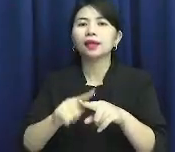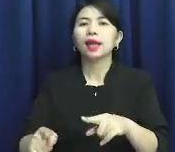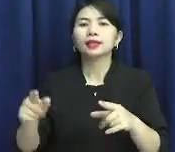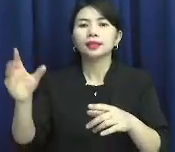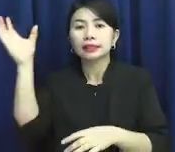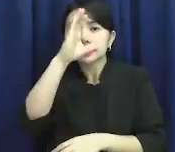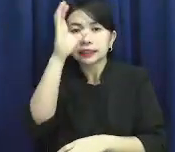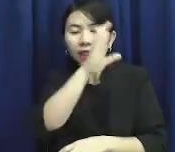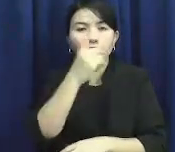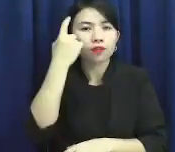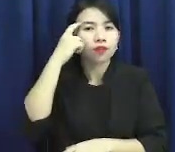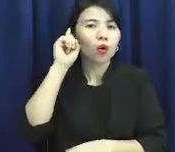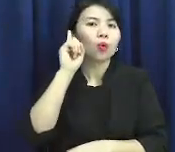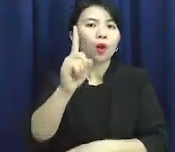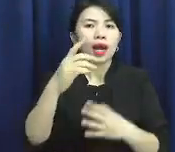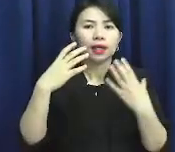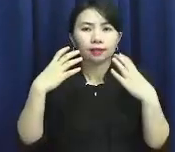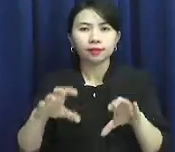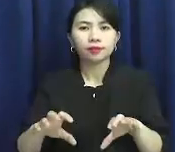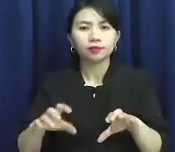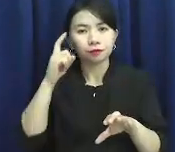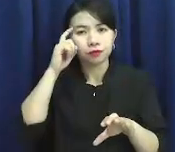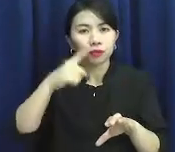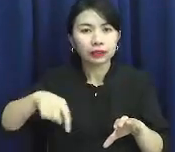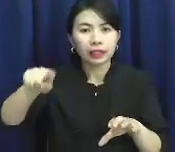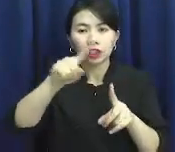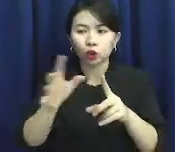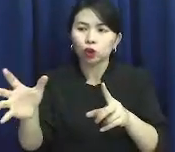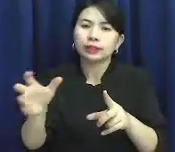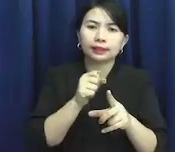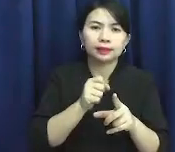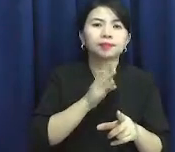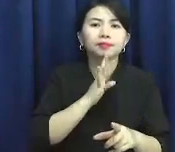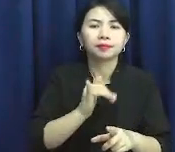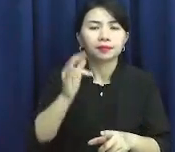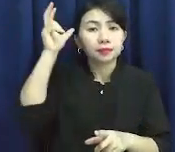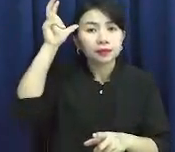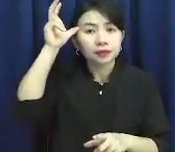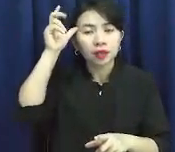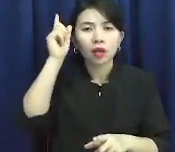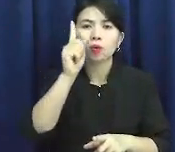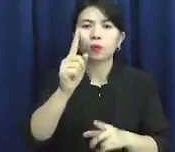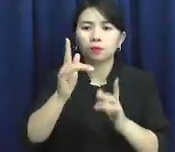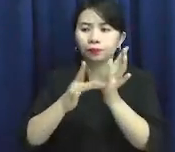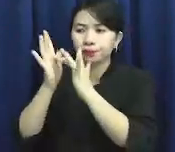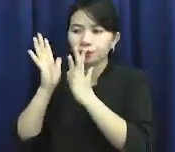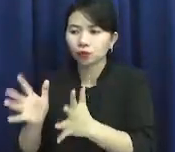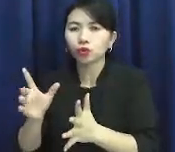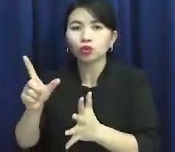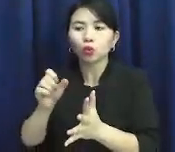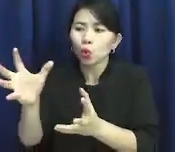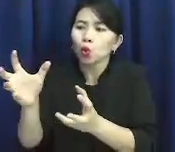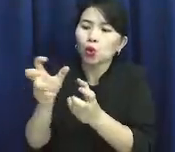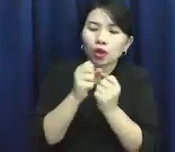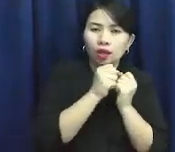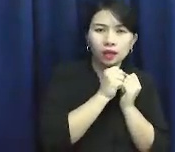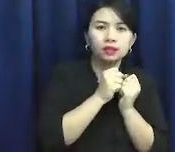na tayo po ay kanyang ma-devour. You see, na ang Kristiyano ay kanyang malamon, ika nga, kanyang